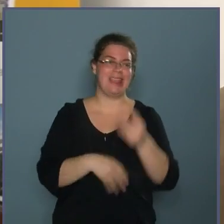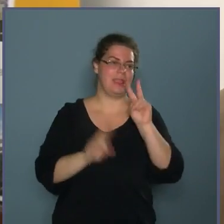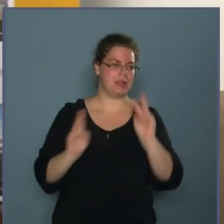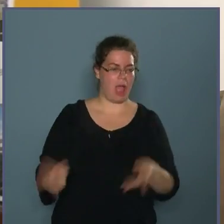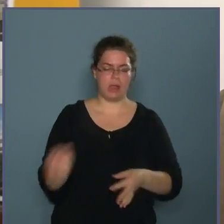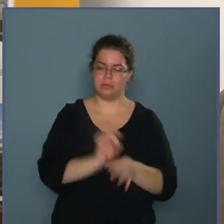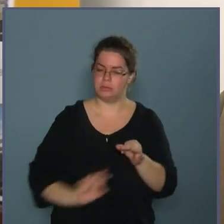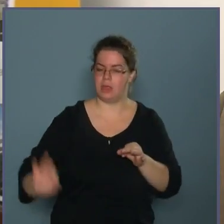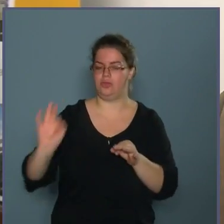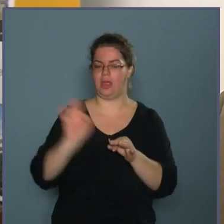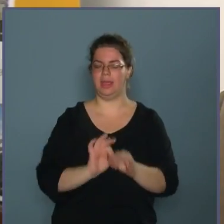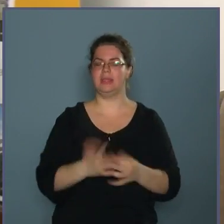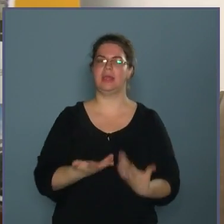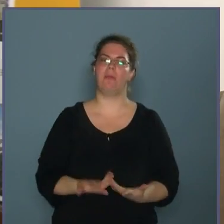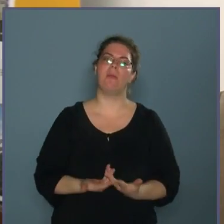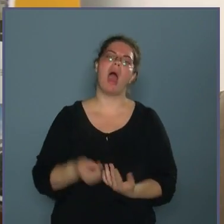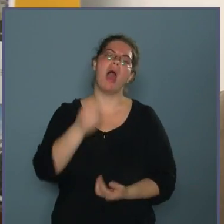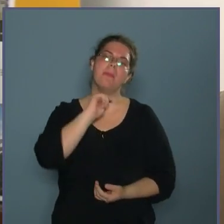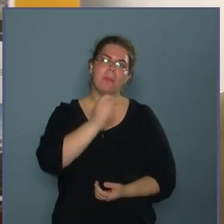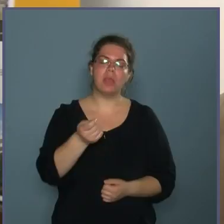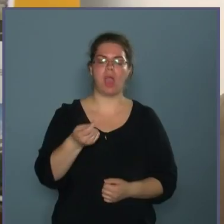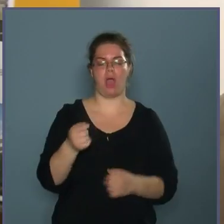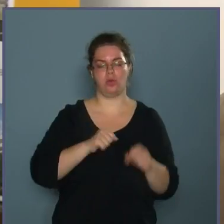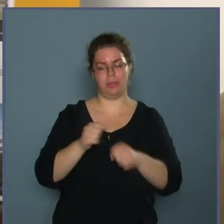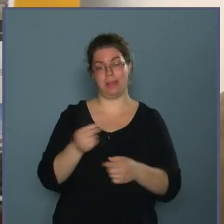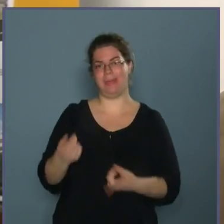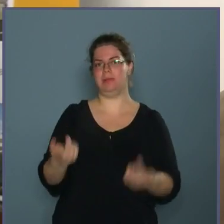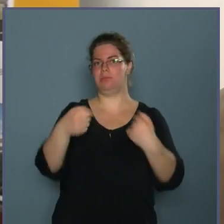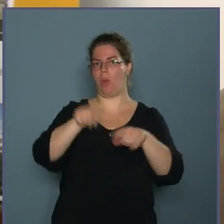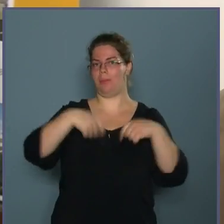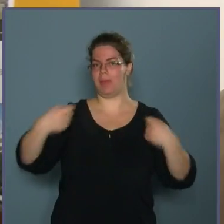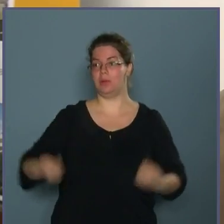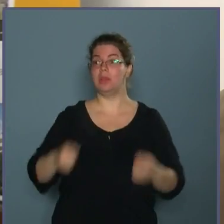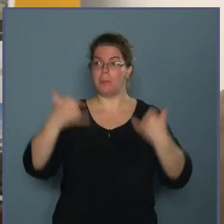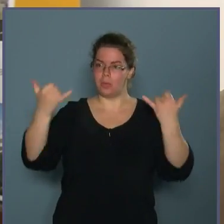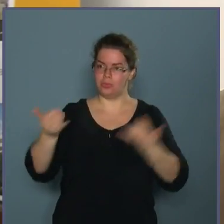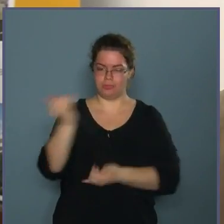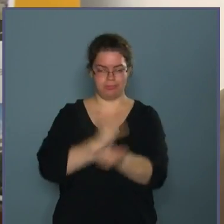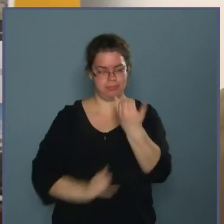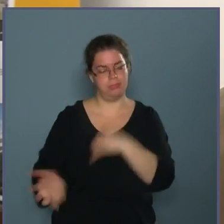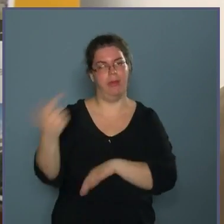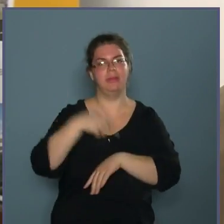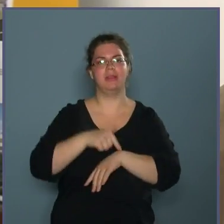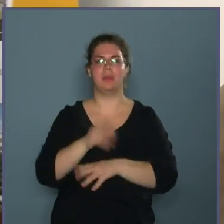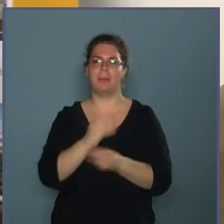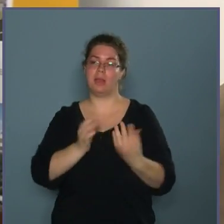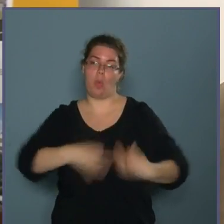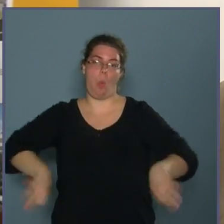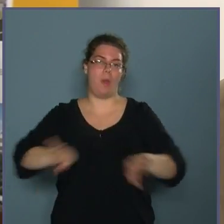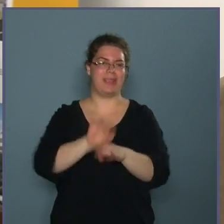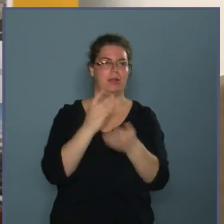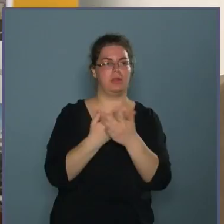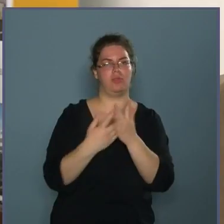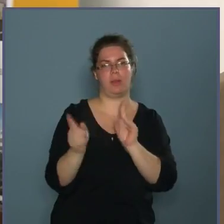teljes egészében magyar kormányzati pénzekből megoldanunk, de most eljött ez az idő, hiszen az ország gazdaságilag